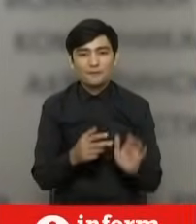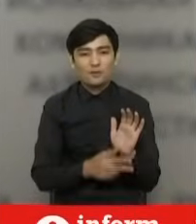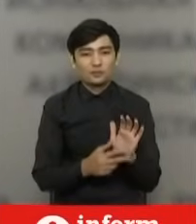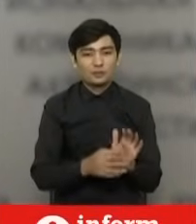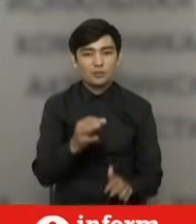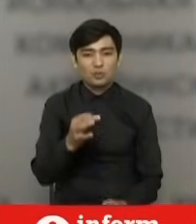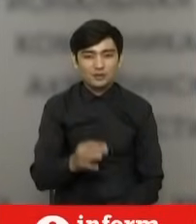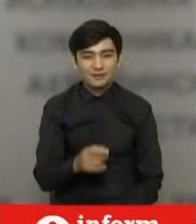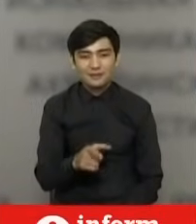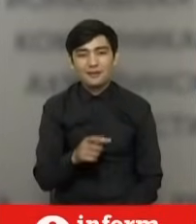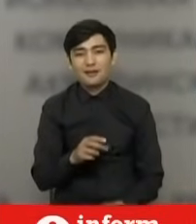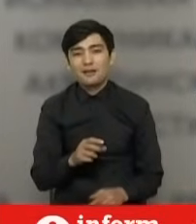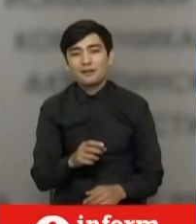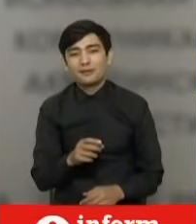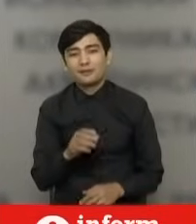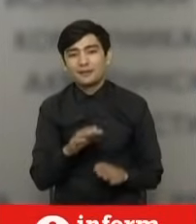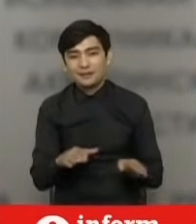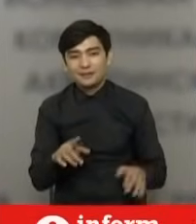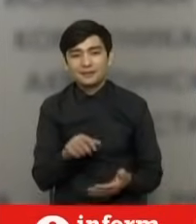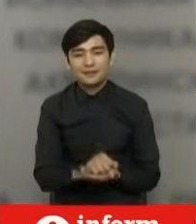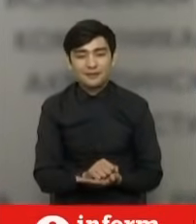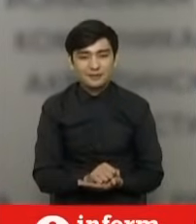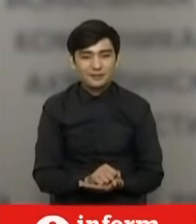80% этой категории детей заняты